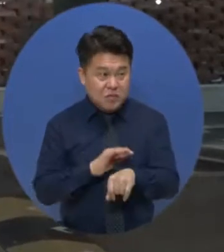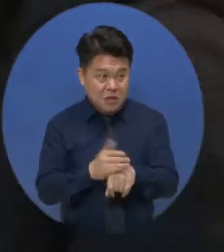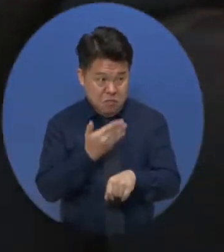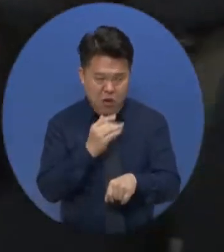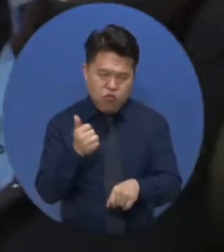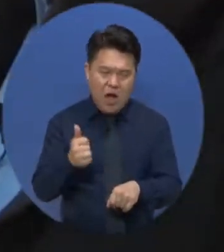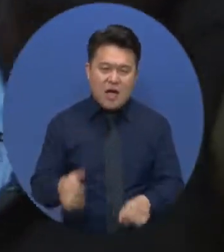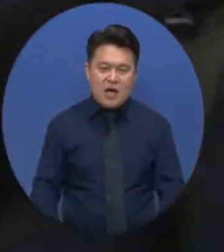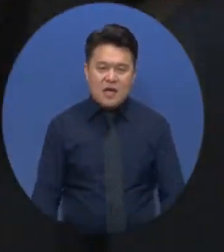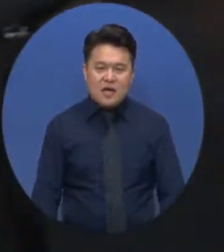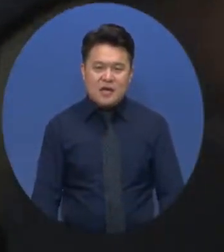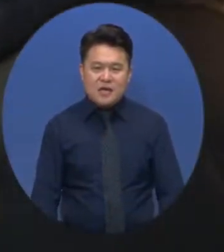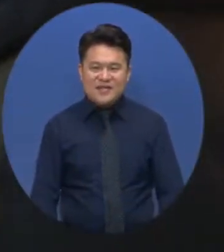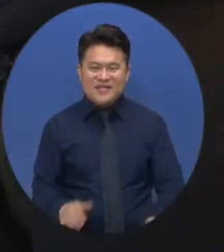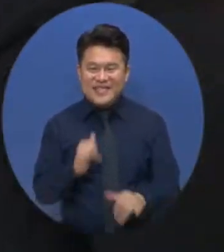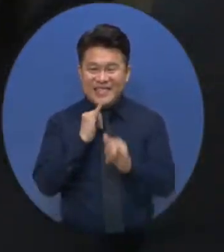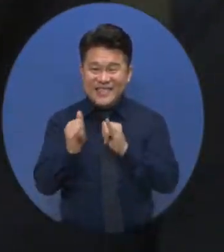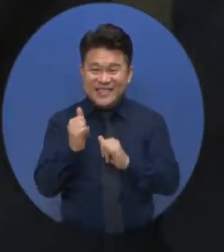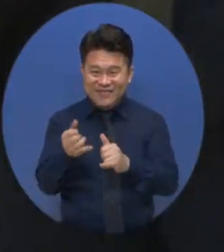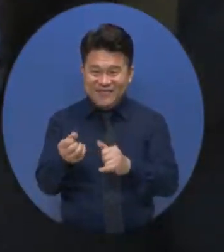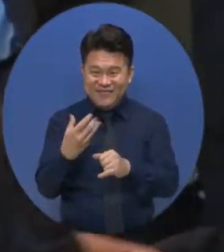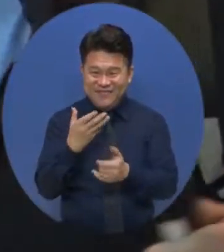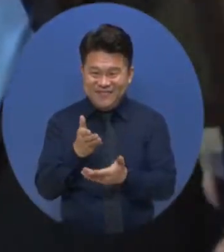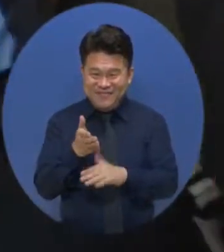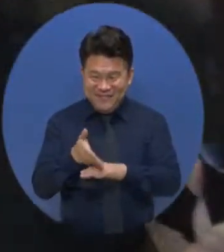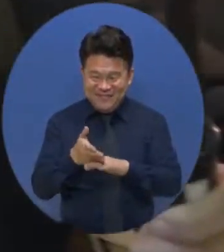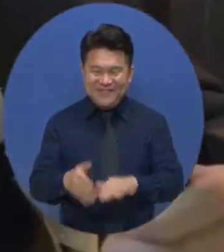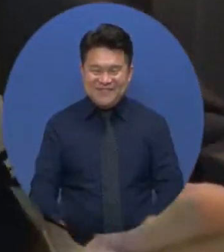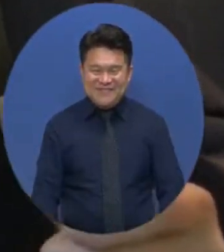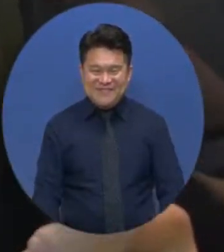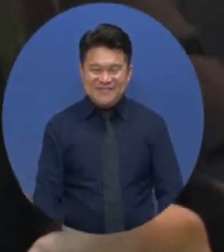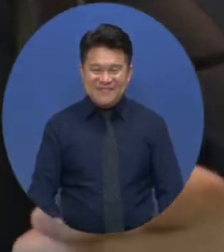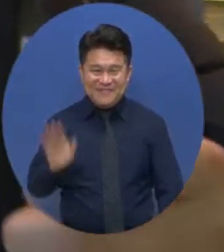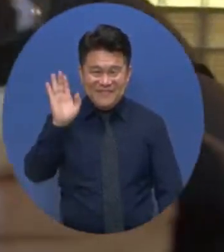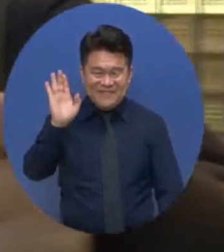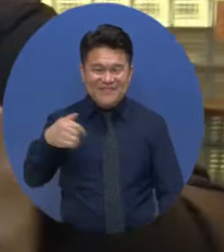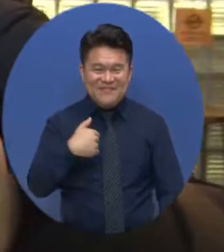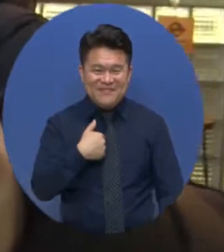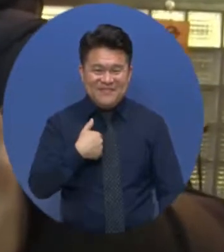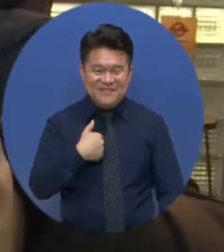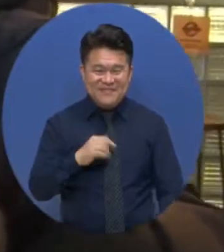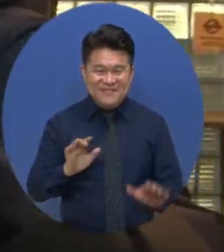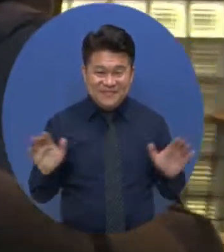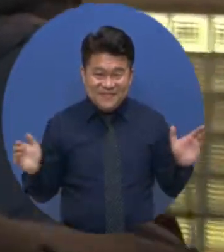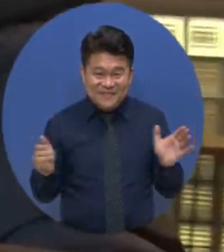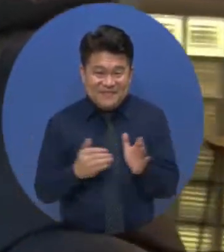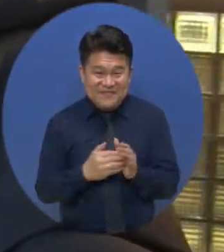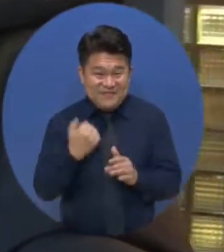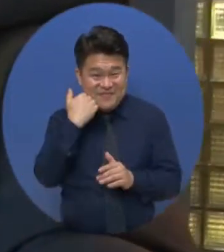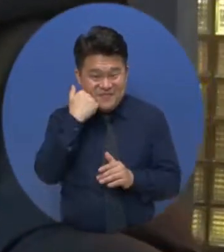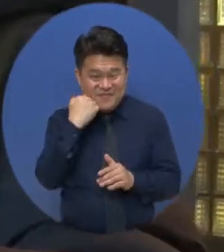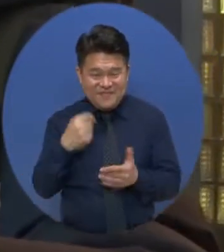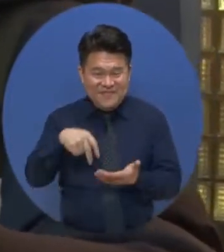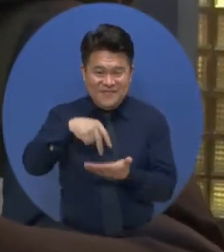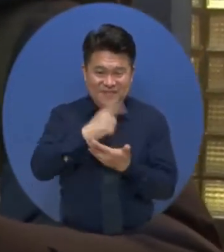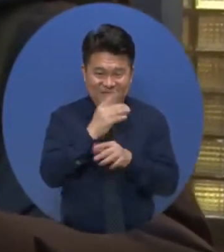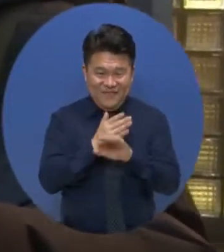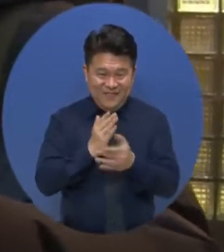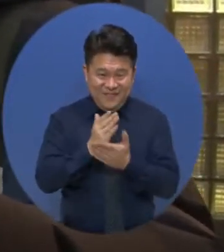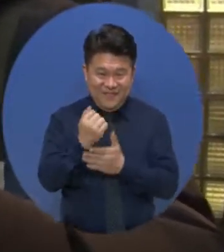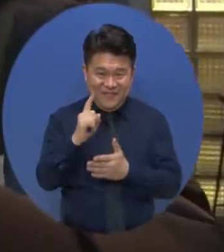거. 오늘 인터뷰 감사합니다. 네, 저는 이상 스탠더